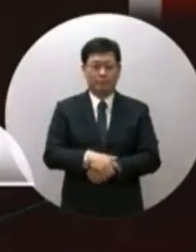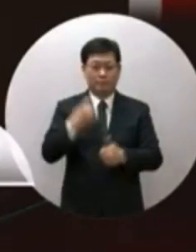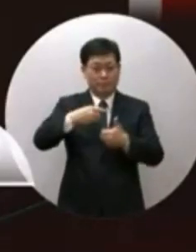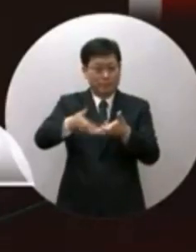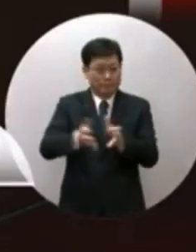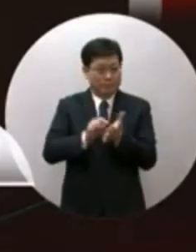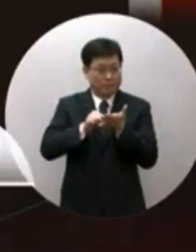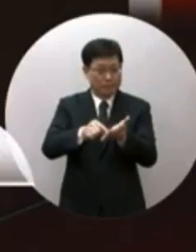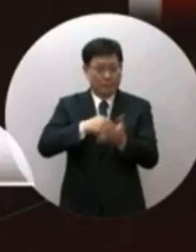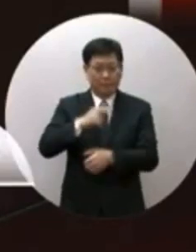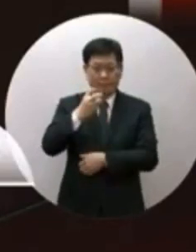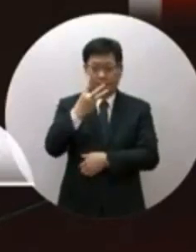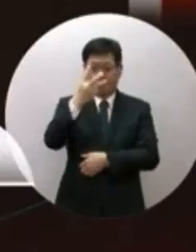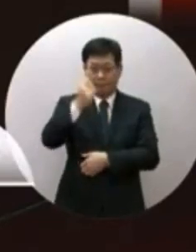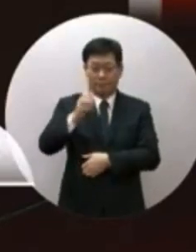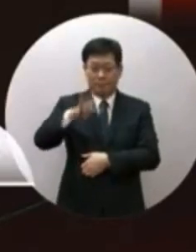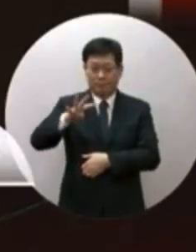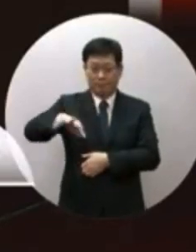教育部编列